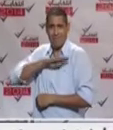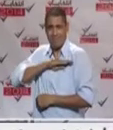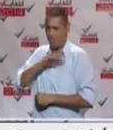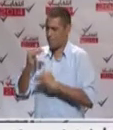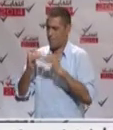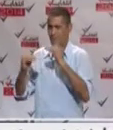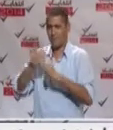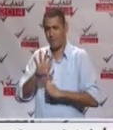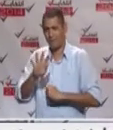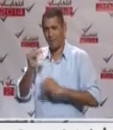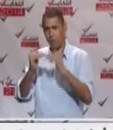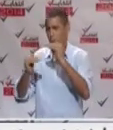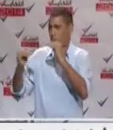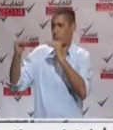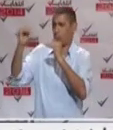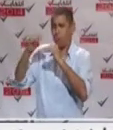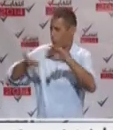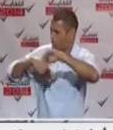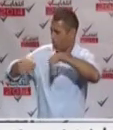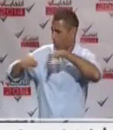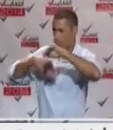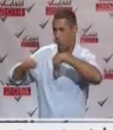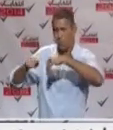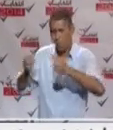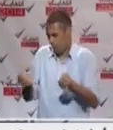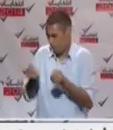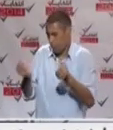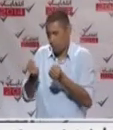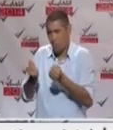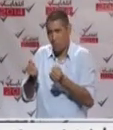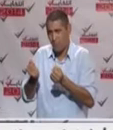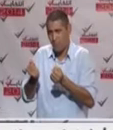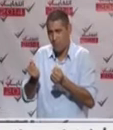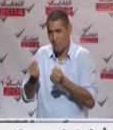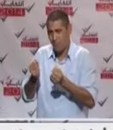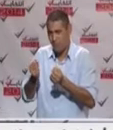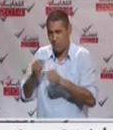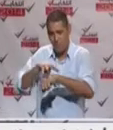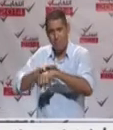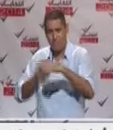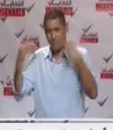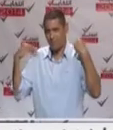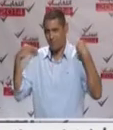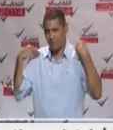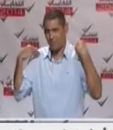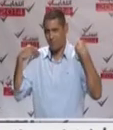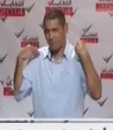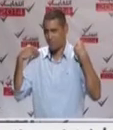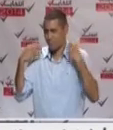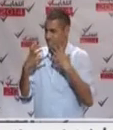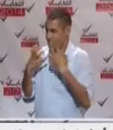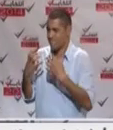والحركيه العمرانيه النشيطه لهذه المدن وتبقى مدينه بنزرت في بؤبؤ اعيننا نرقب